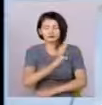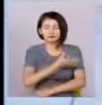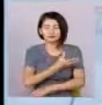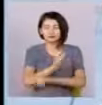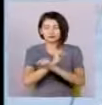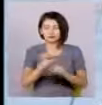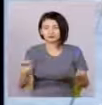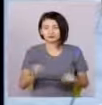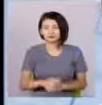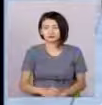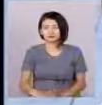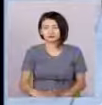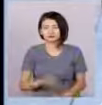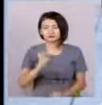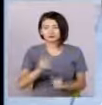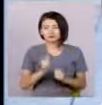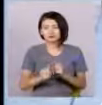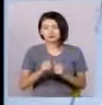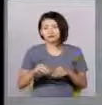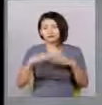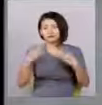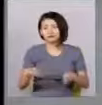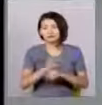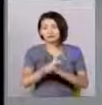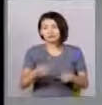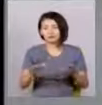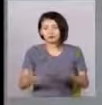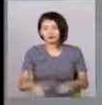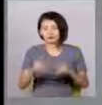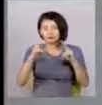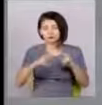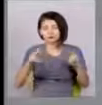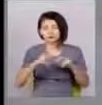болмайтынын айтуда. Құтқарушылар рұқсат етілмеген жағажайларда рейдтік шаралар өткізіп,